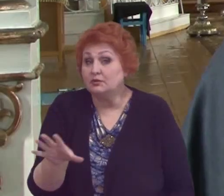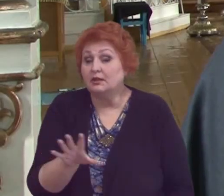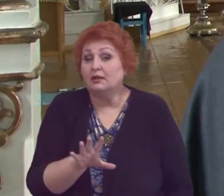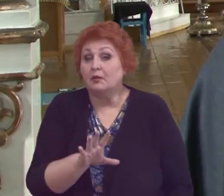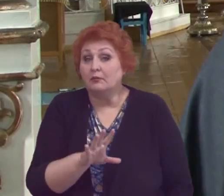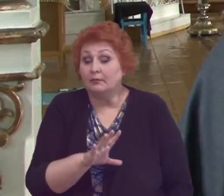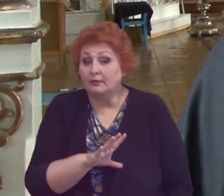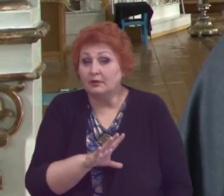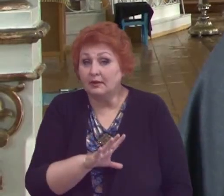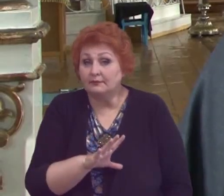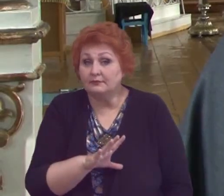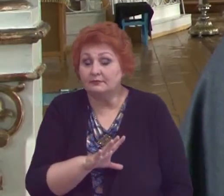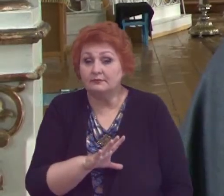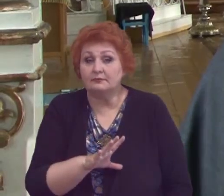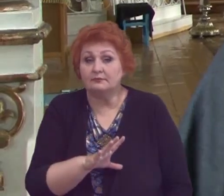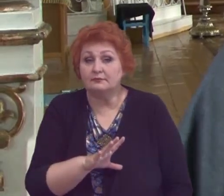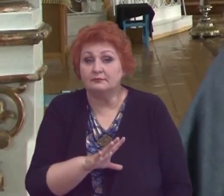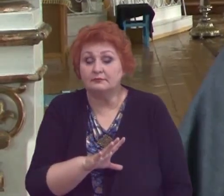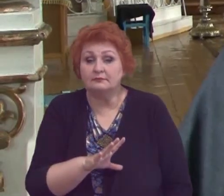была